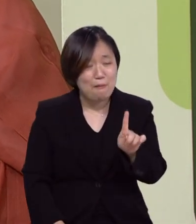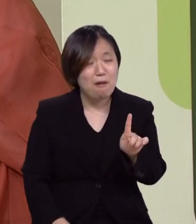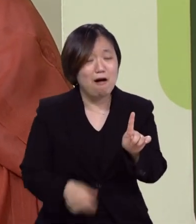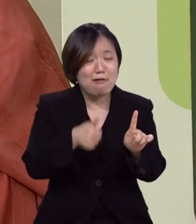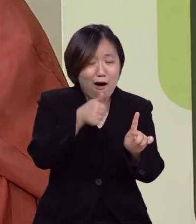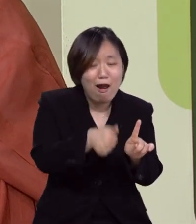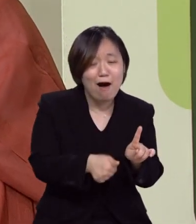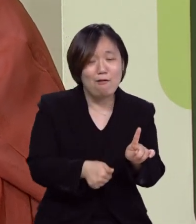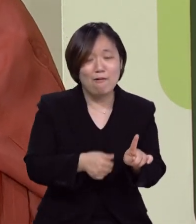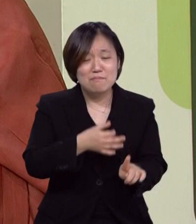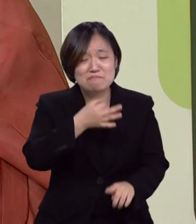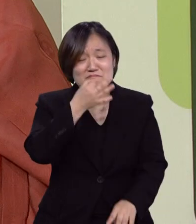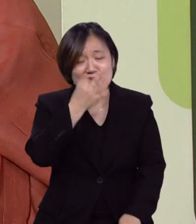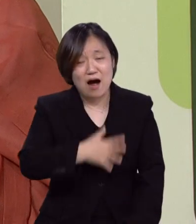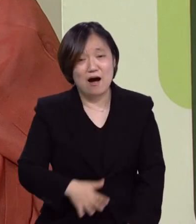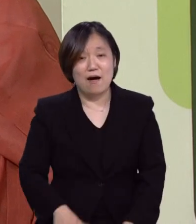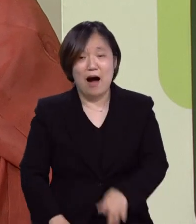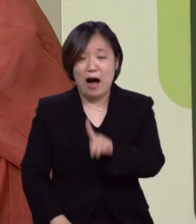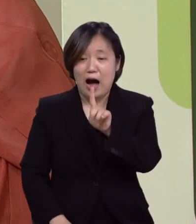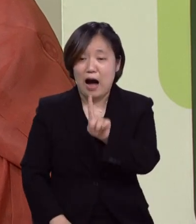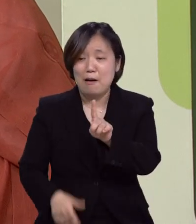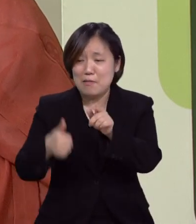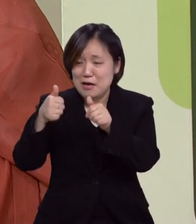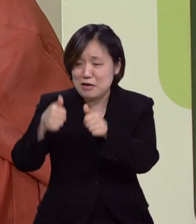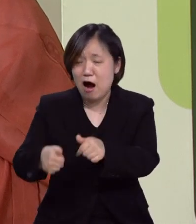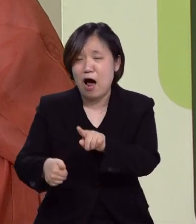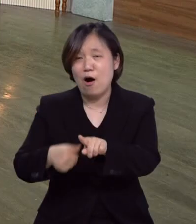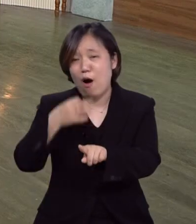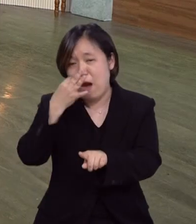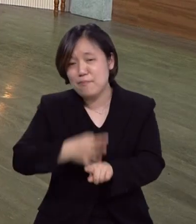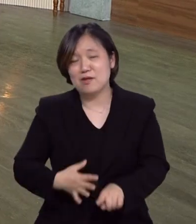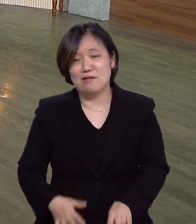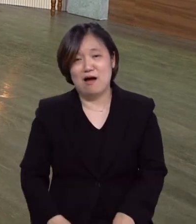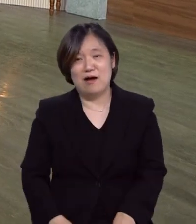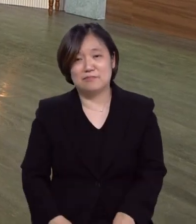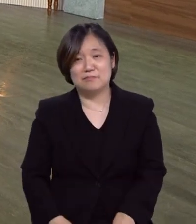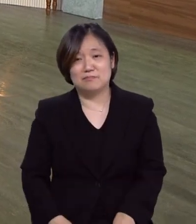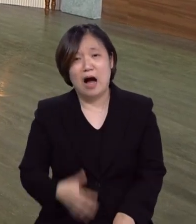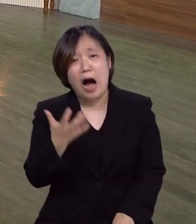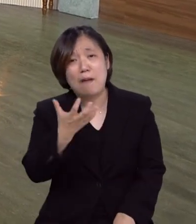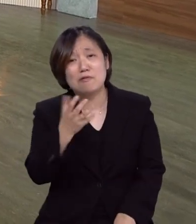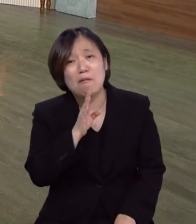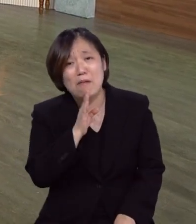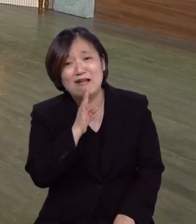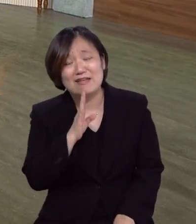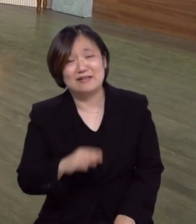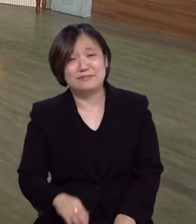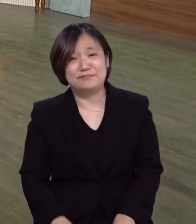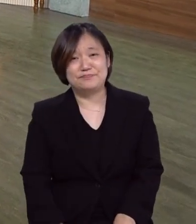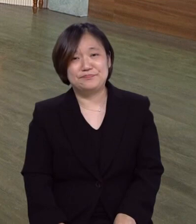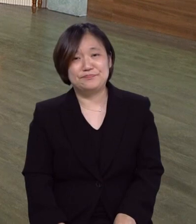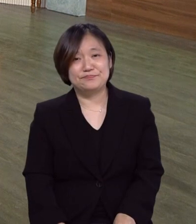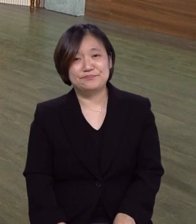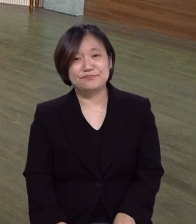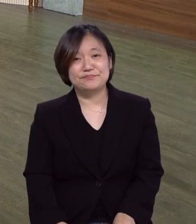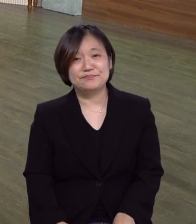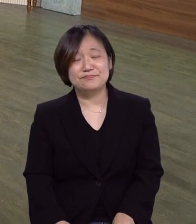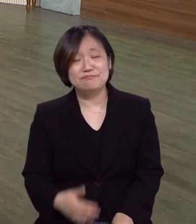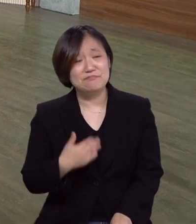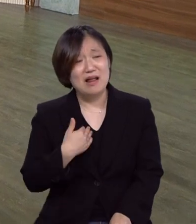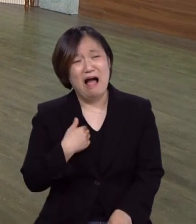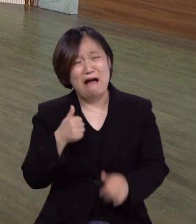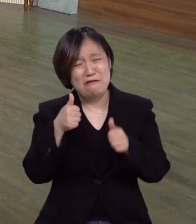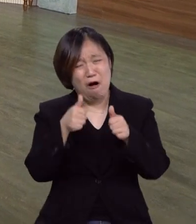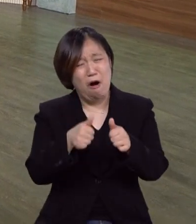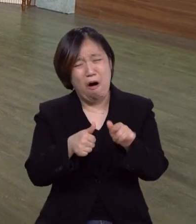이렇게 정말 피눈물을 흘리면서 얼마나 아팠겠어요 저도 막 절하다가